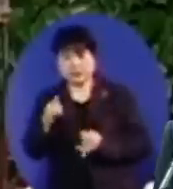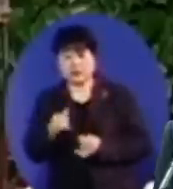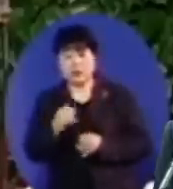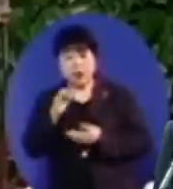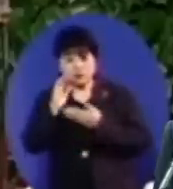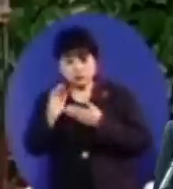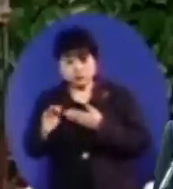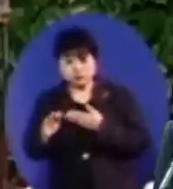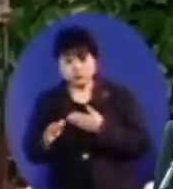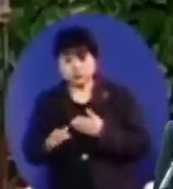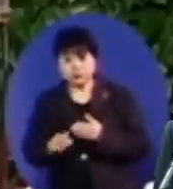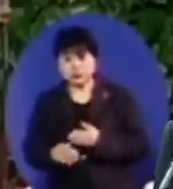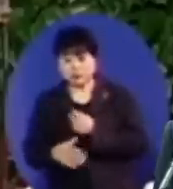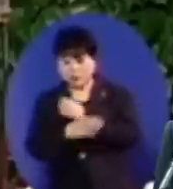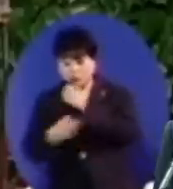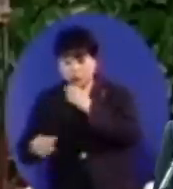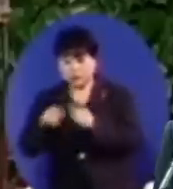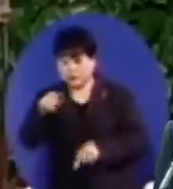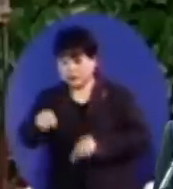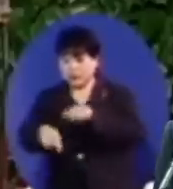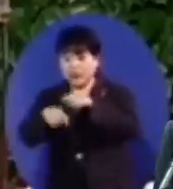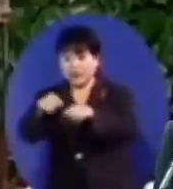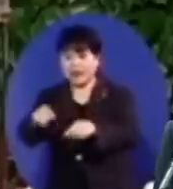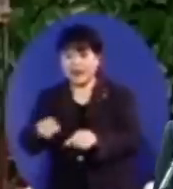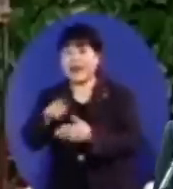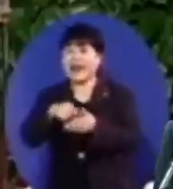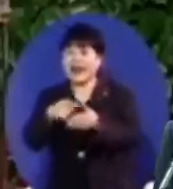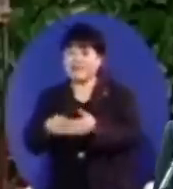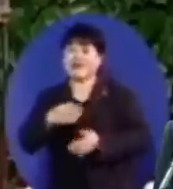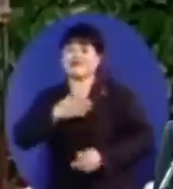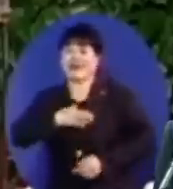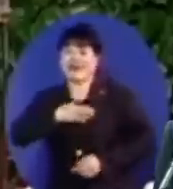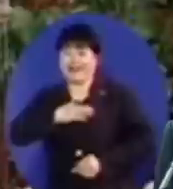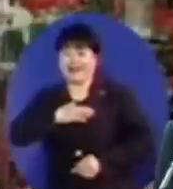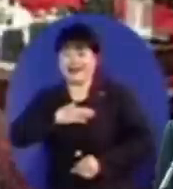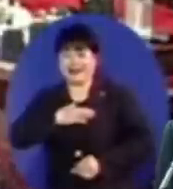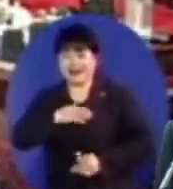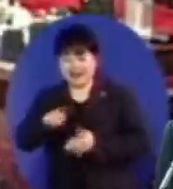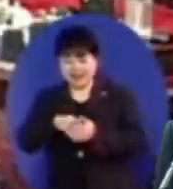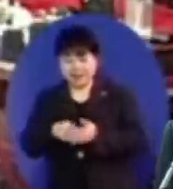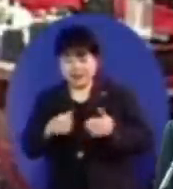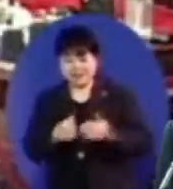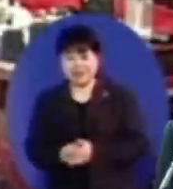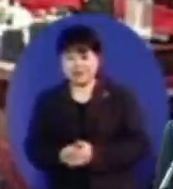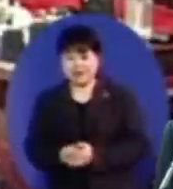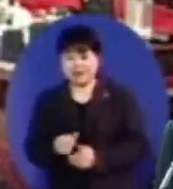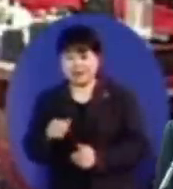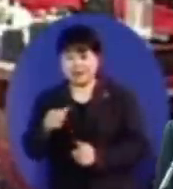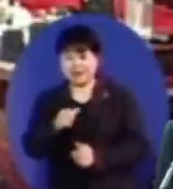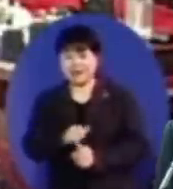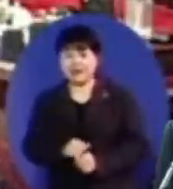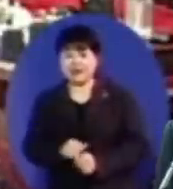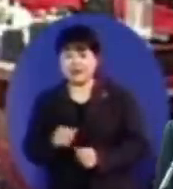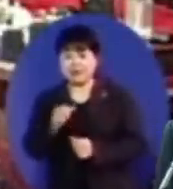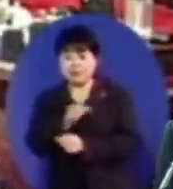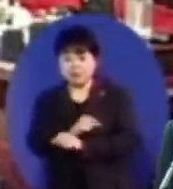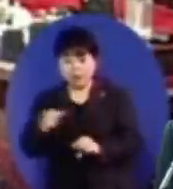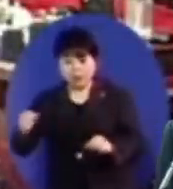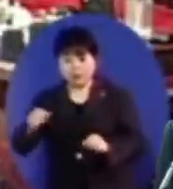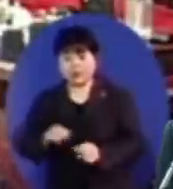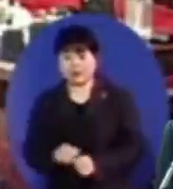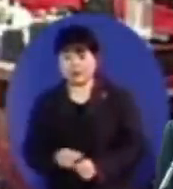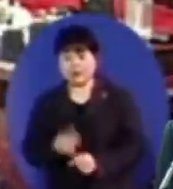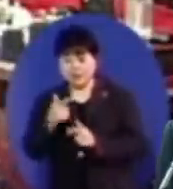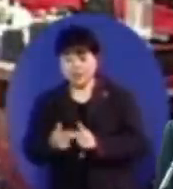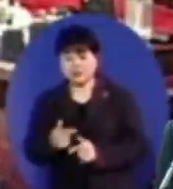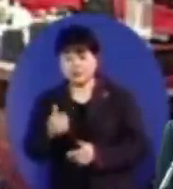후에 길거리에 걸어다니면 아, 저 갚았구나. 갚았기 때문에 나왔지 안 갚아서 못 나왔거든. 예수님도 내